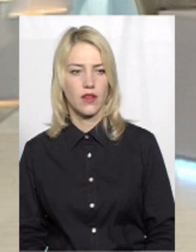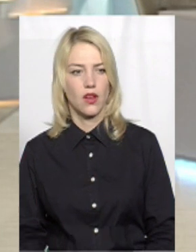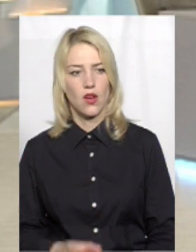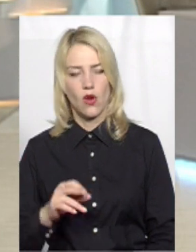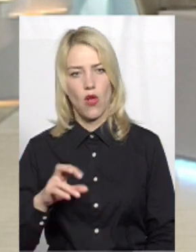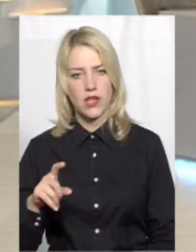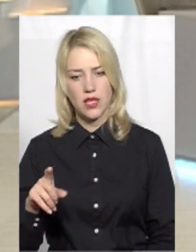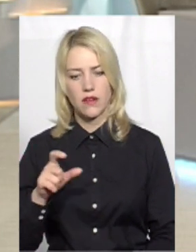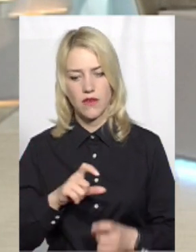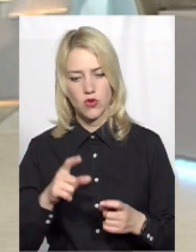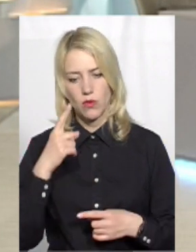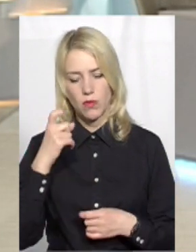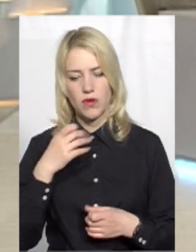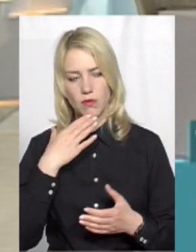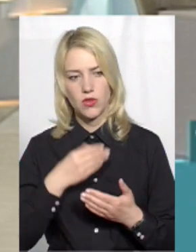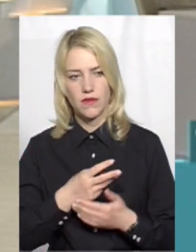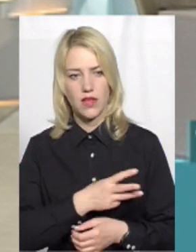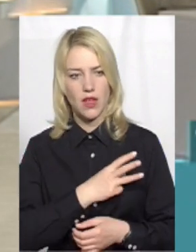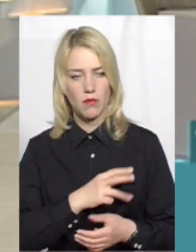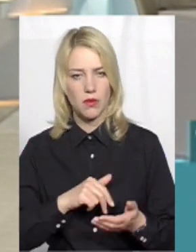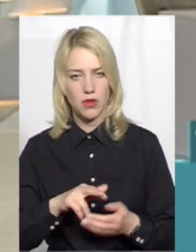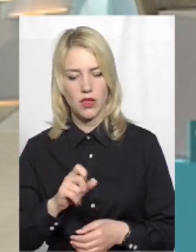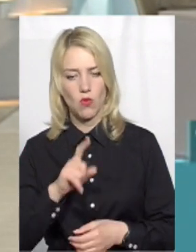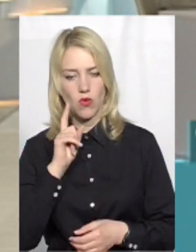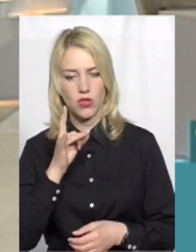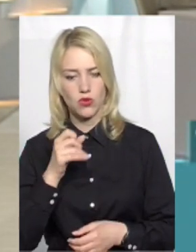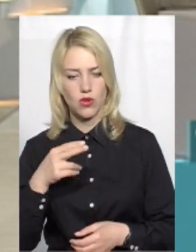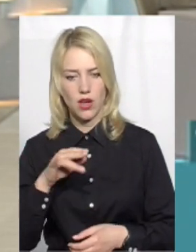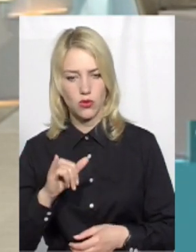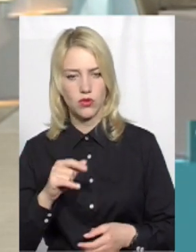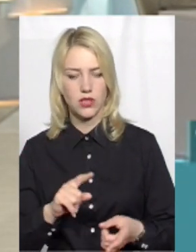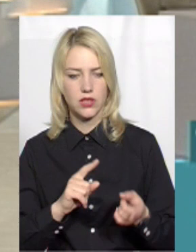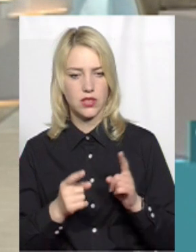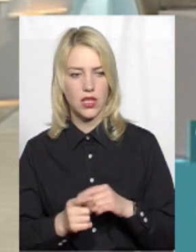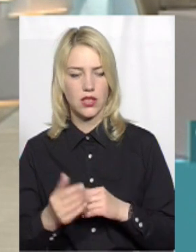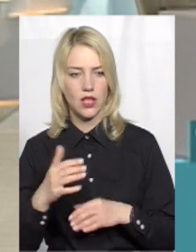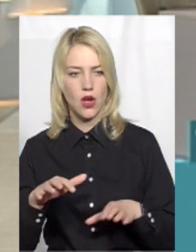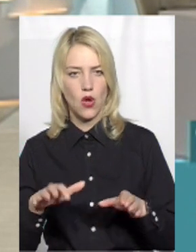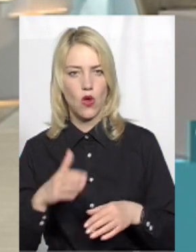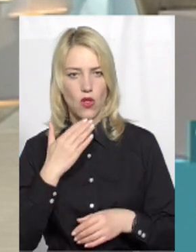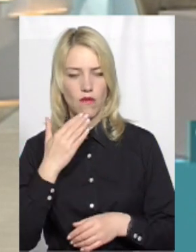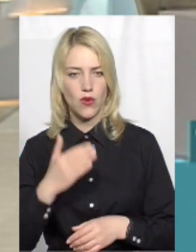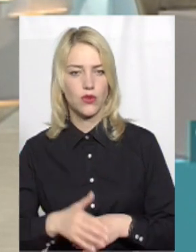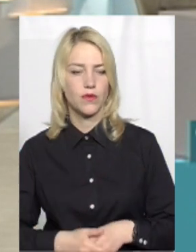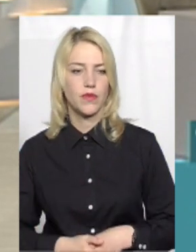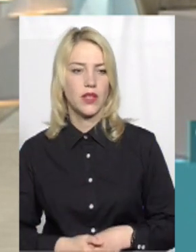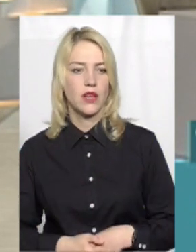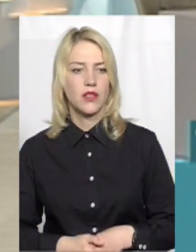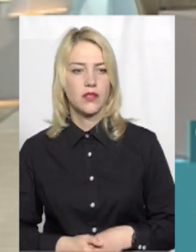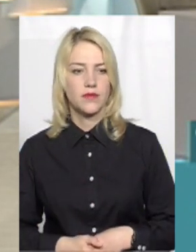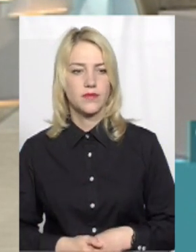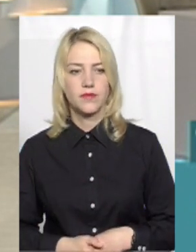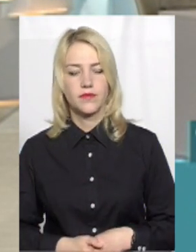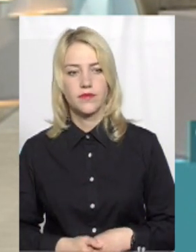А ви в школі попереджали про свій намір піти у молодіжну раду та, більше того, стати її головою? Власне